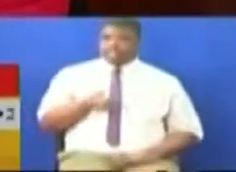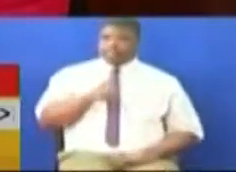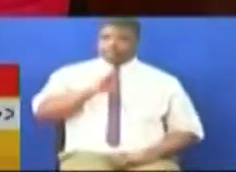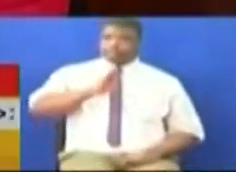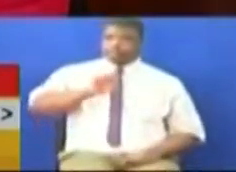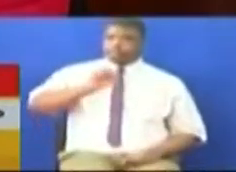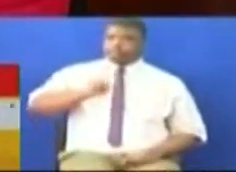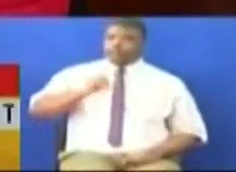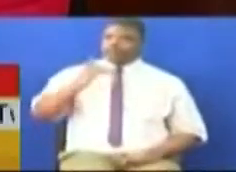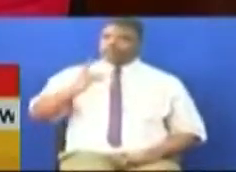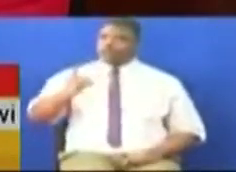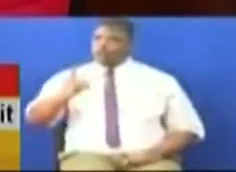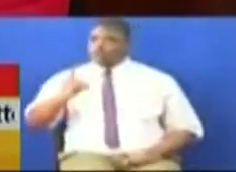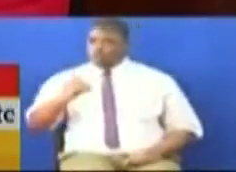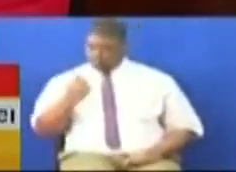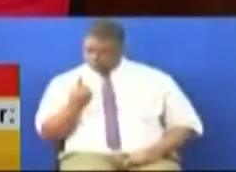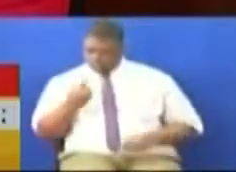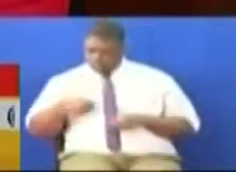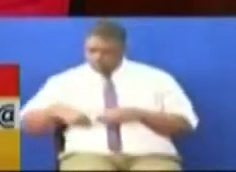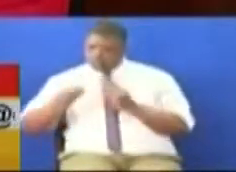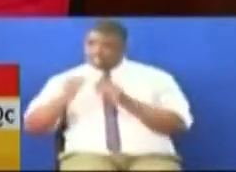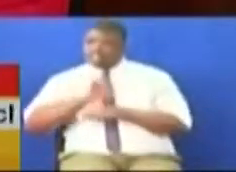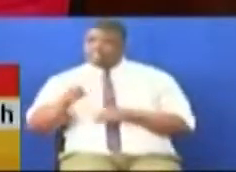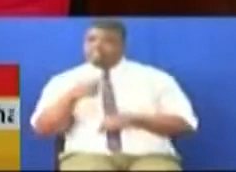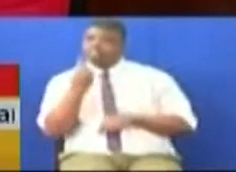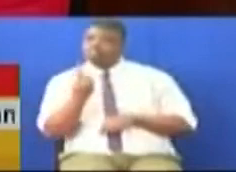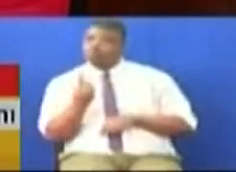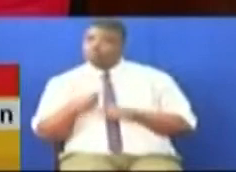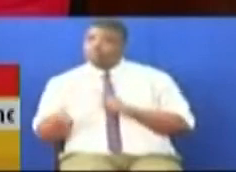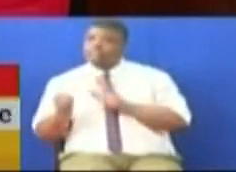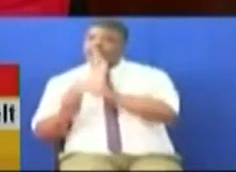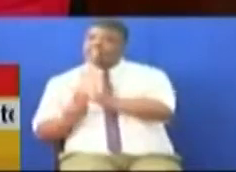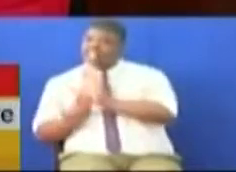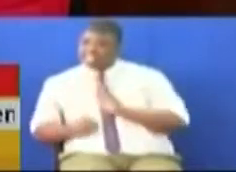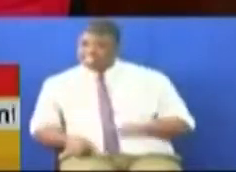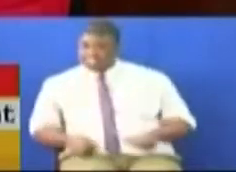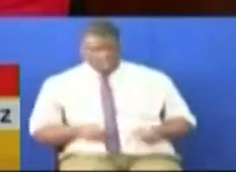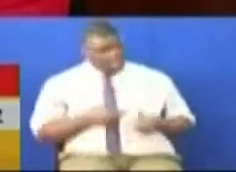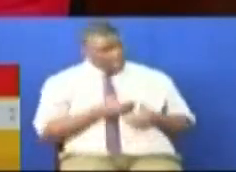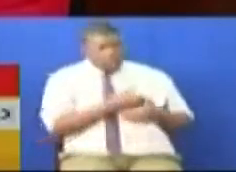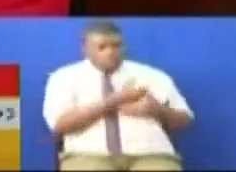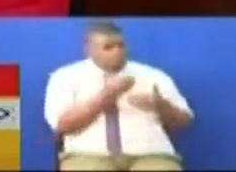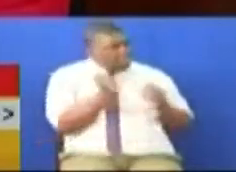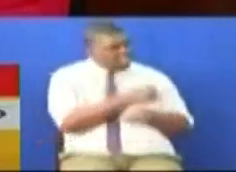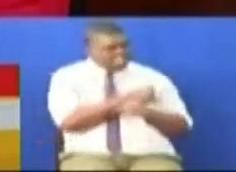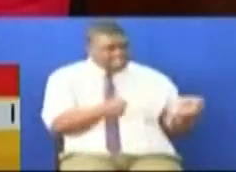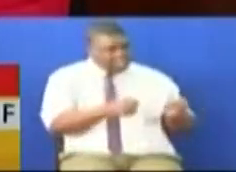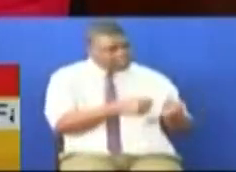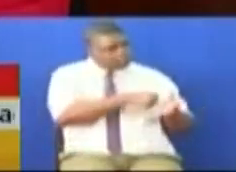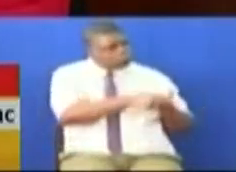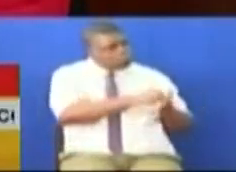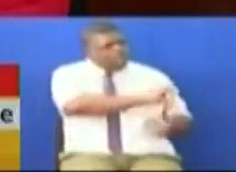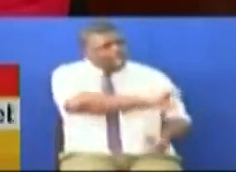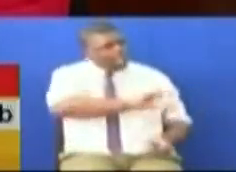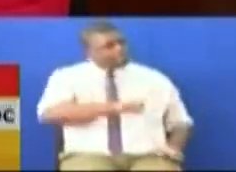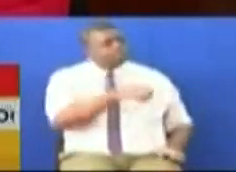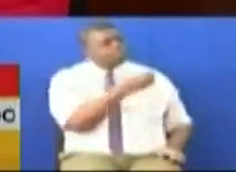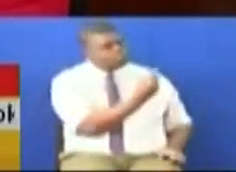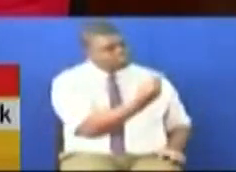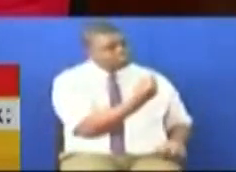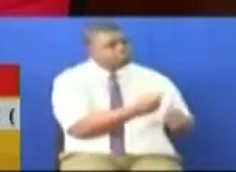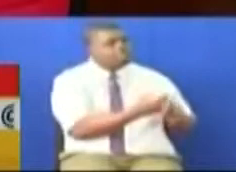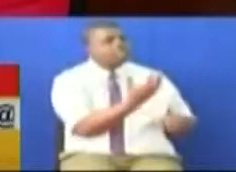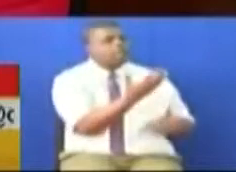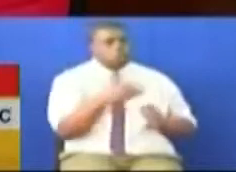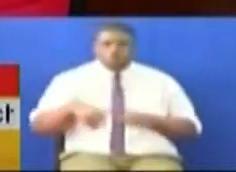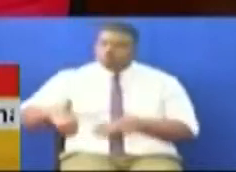shilingi 1800. Mheshimiwa Spika, bado tunarudi kule kule. Uwezi kununua bando kwa 2500 alafu kauza kwa